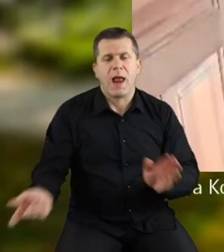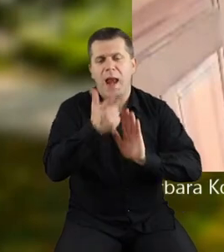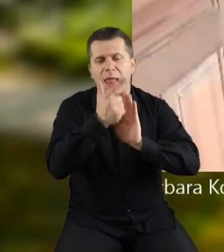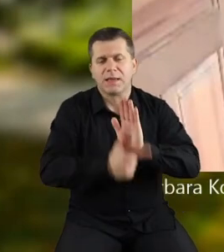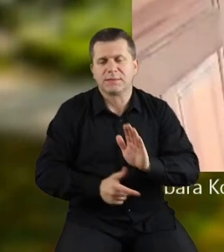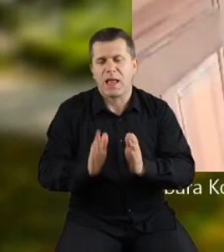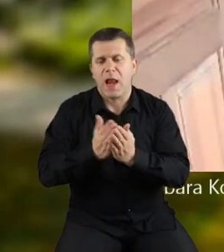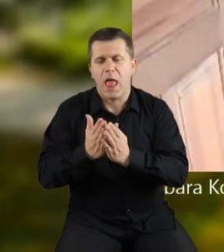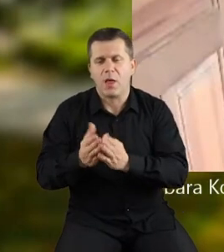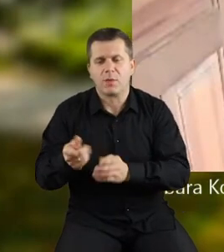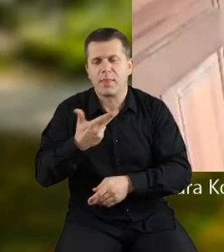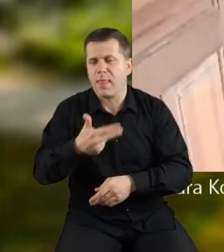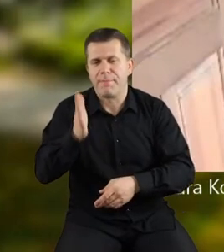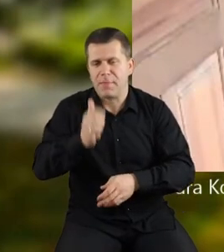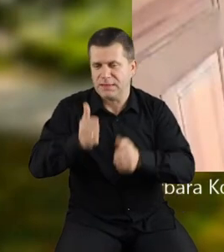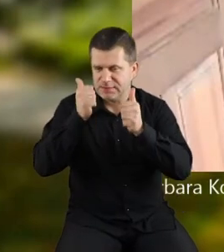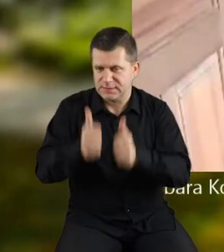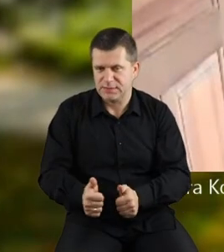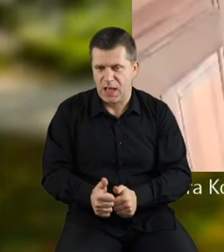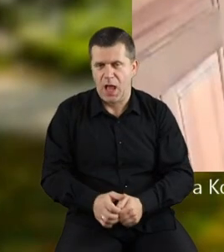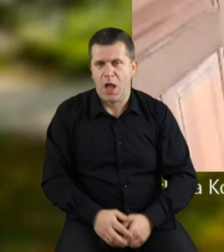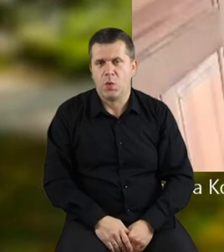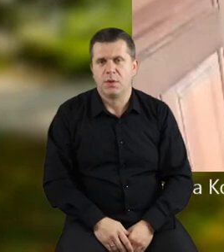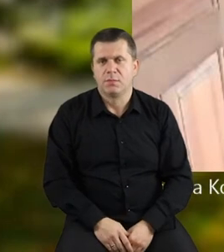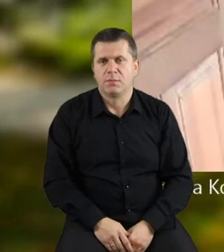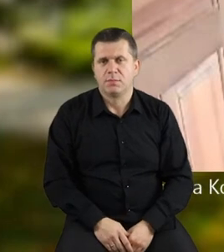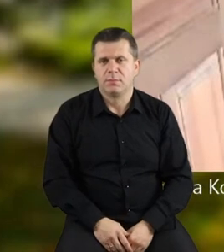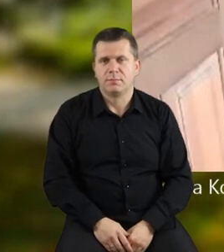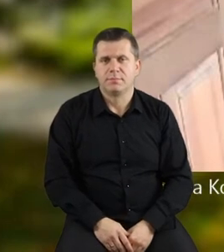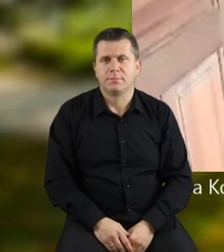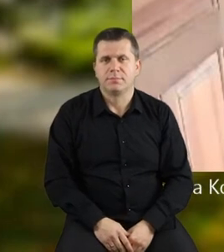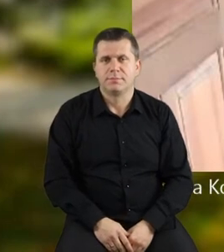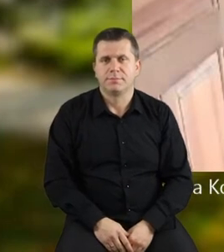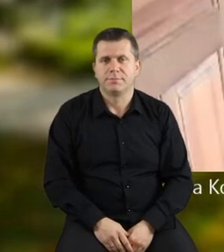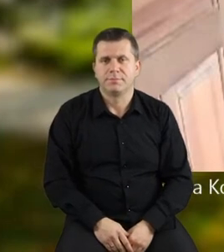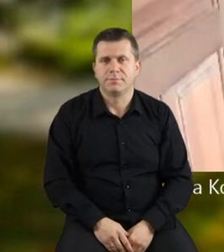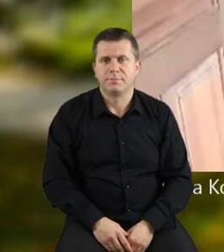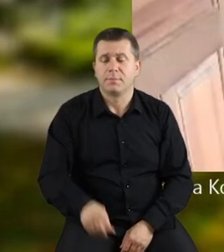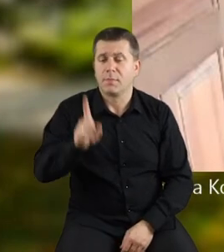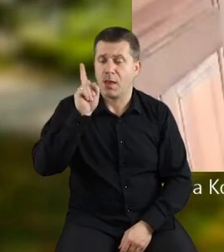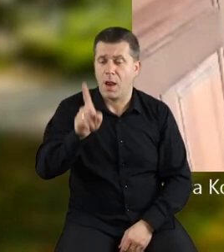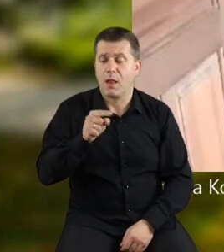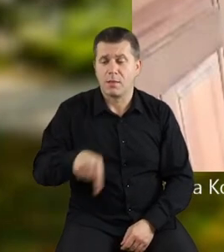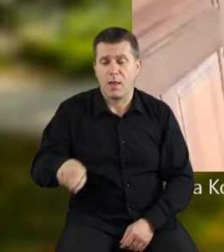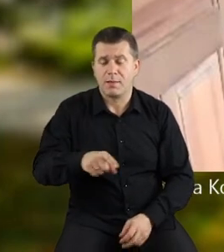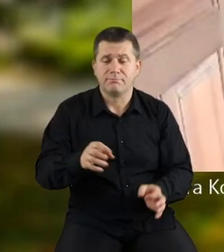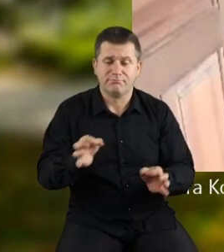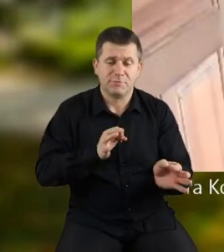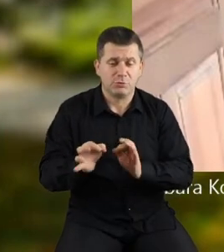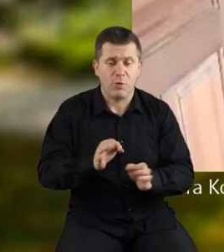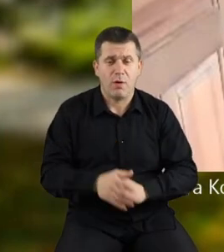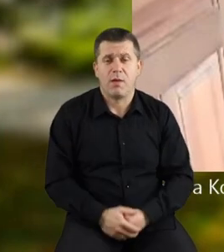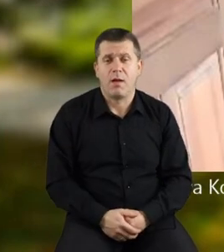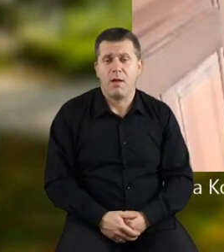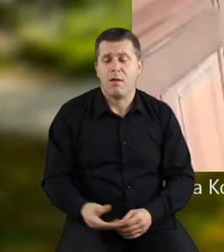I lista lektur nigdy nie będzie czymś stałym, kanonicznie nietykalnym. Ale ta